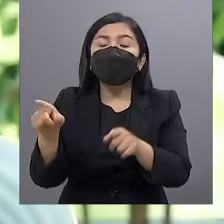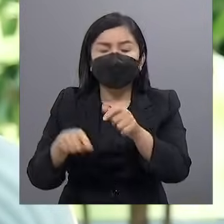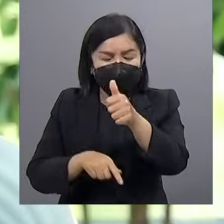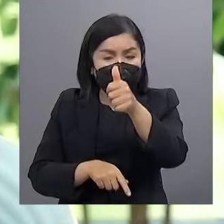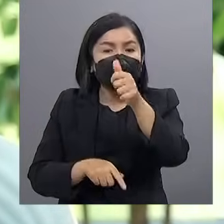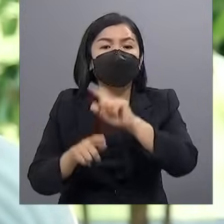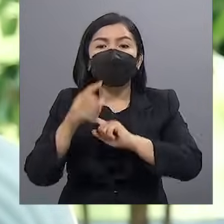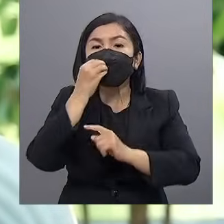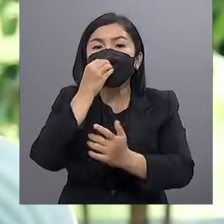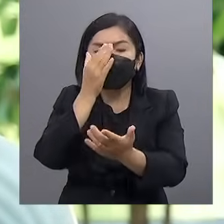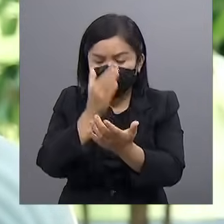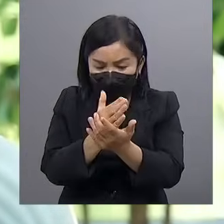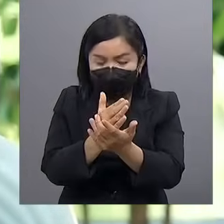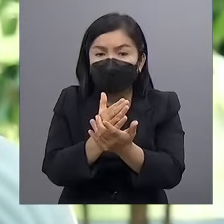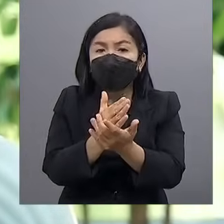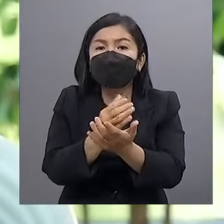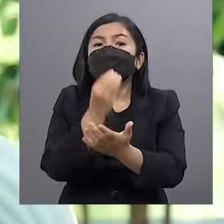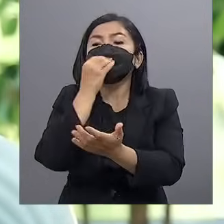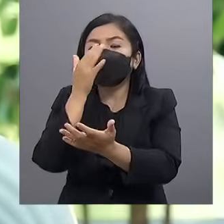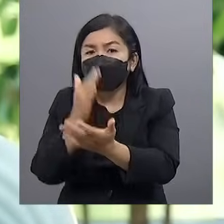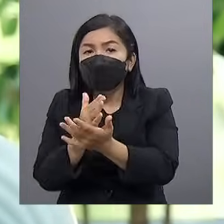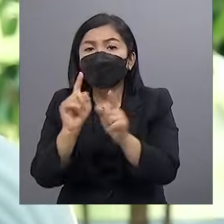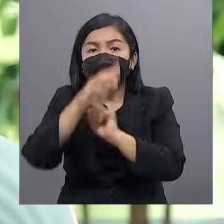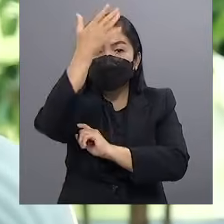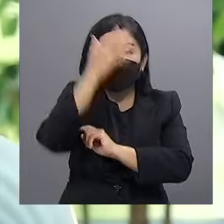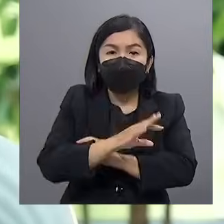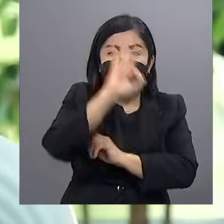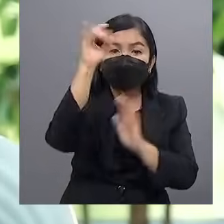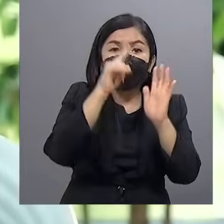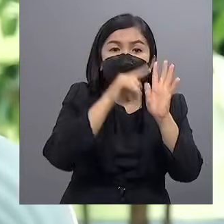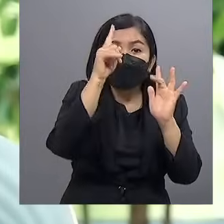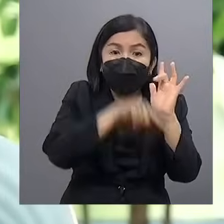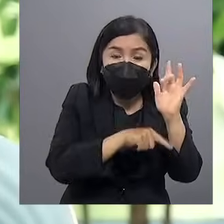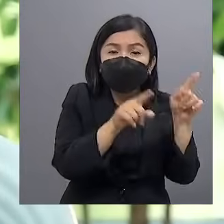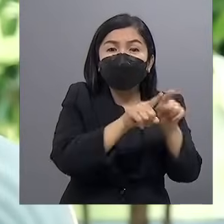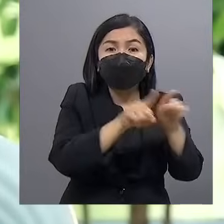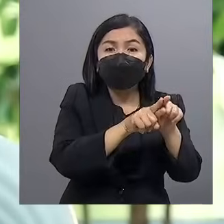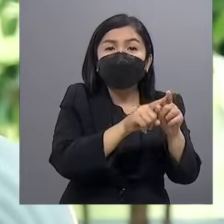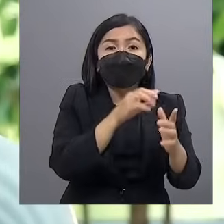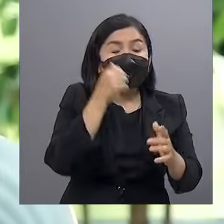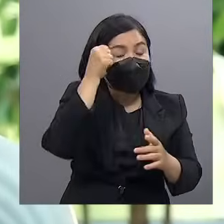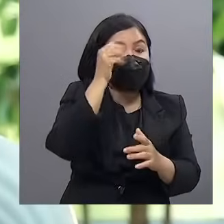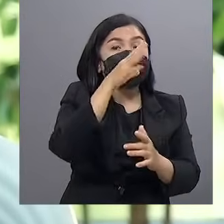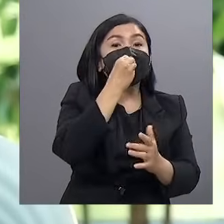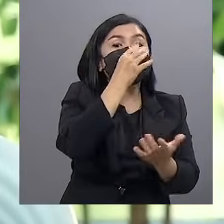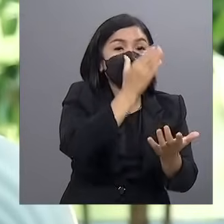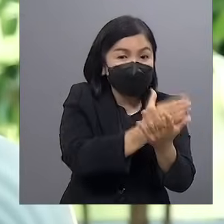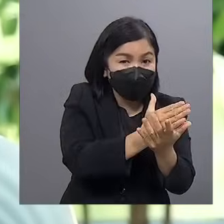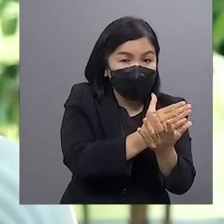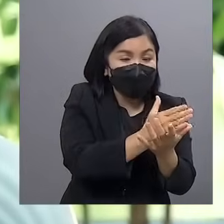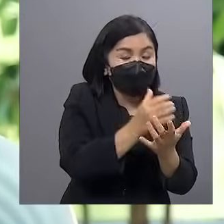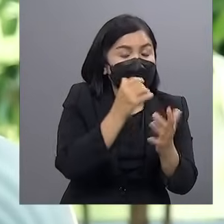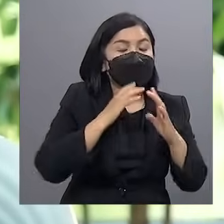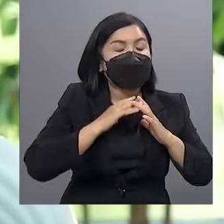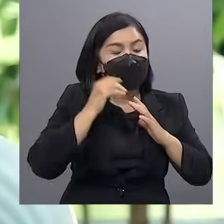อยู่บ้านเป็นระยะๆไม่เข้าใจโจรกินค่าหยุด 2เลยเพราะฉะนั้นเนี่ยวิตามินพวกนี้นะครับก็คงจะต้องกินที่ร่างกายหนึ่งทับ